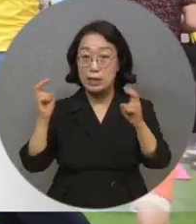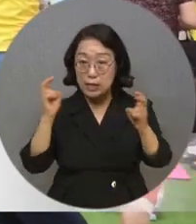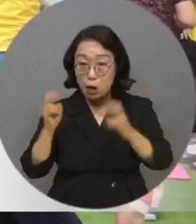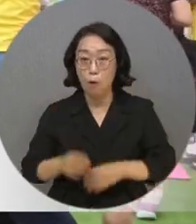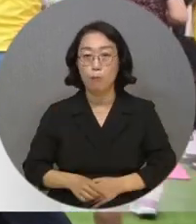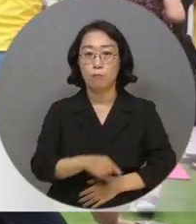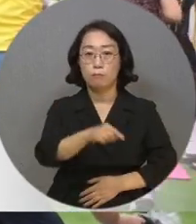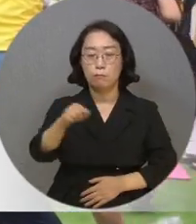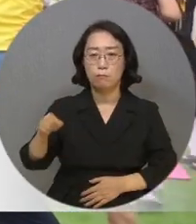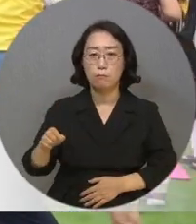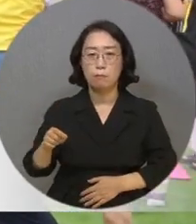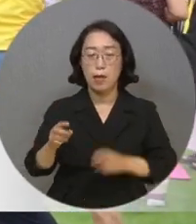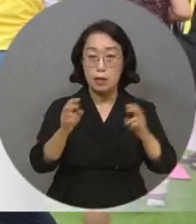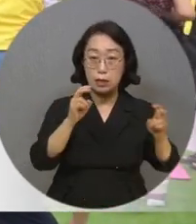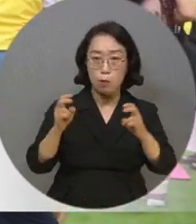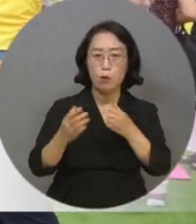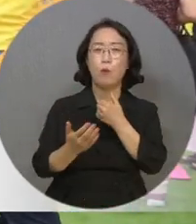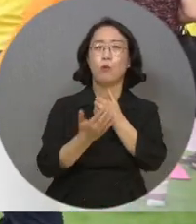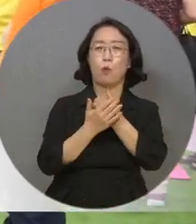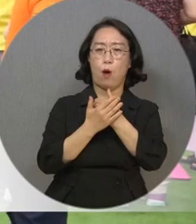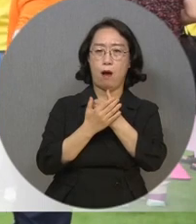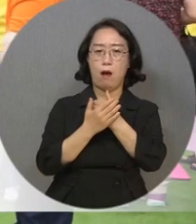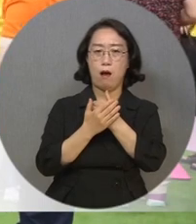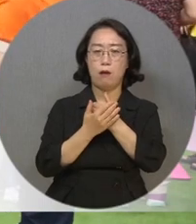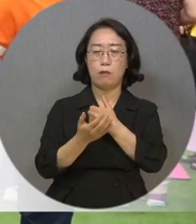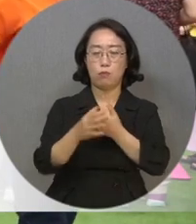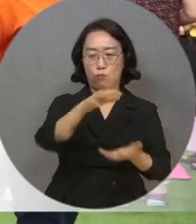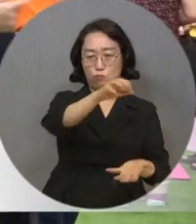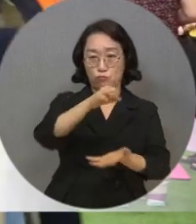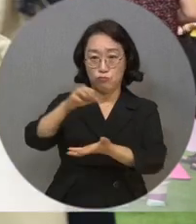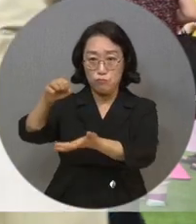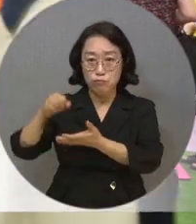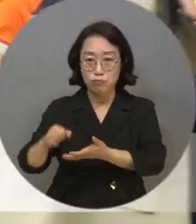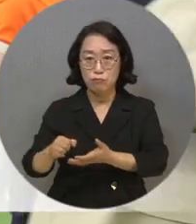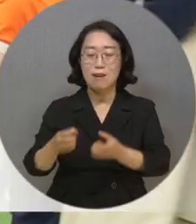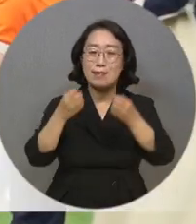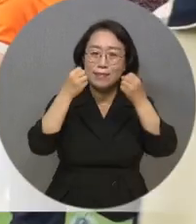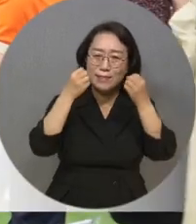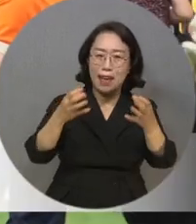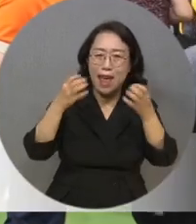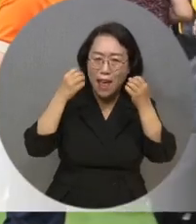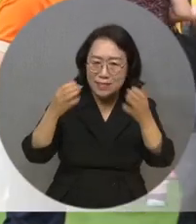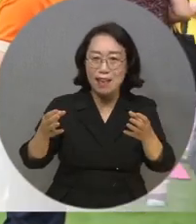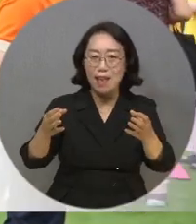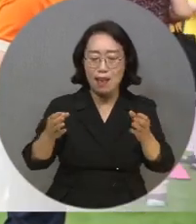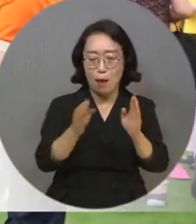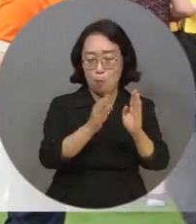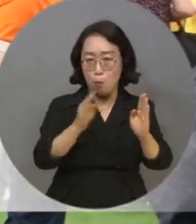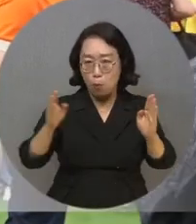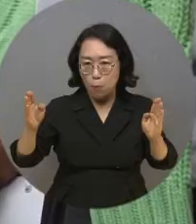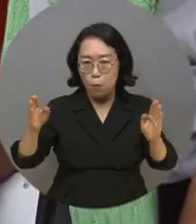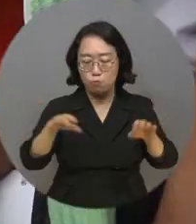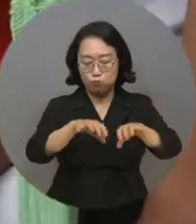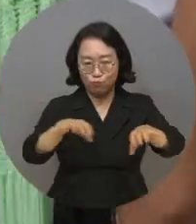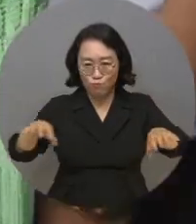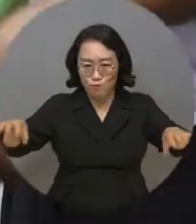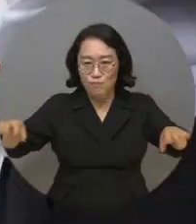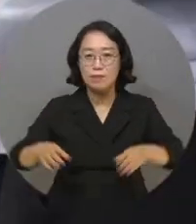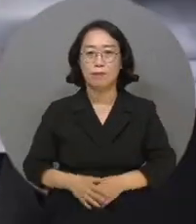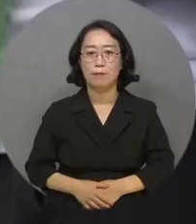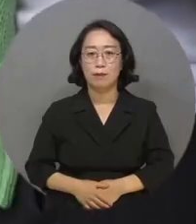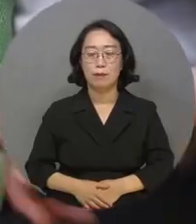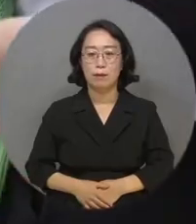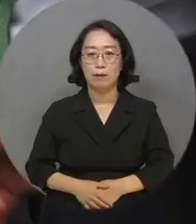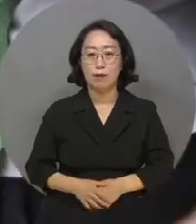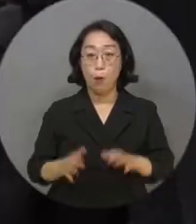이제 여러 업체들이 협조해 주신 물건들이라 쓰던 물건은 아니고 전부 신제품으로 준비했습니다. 일본 온라인